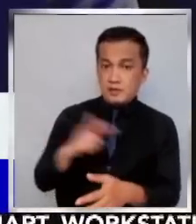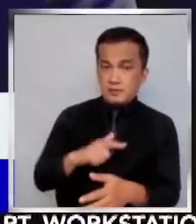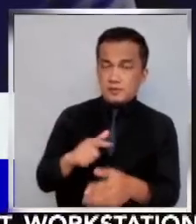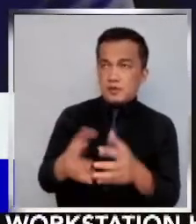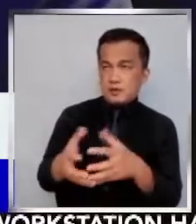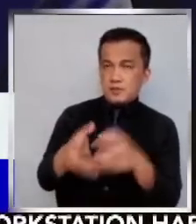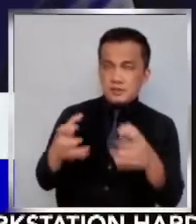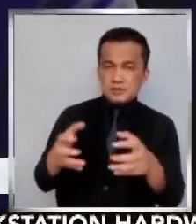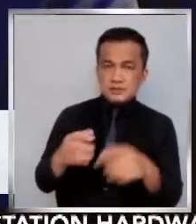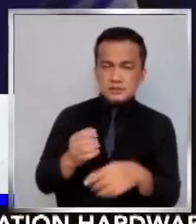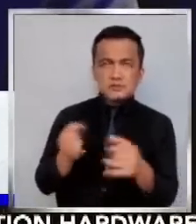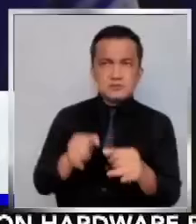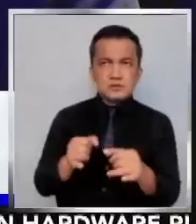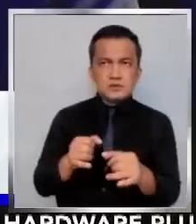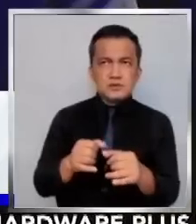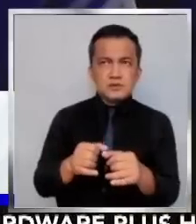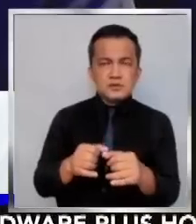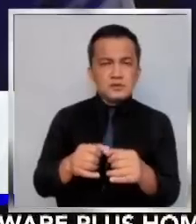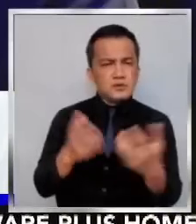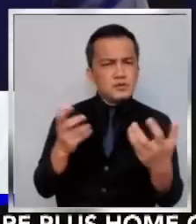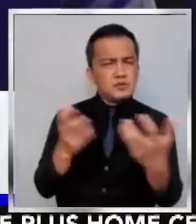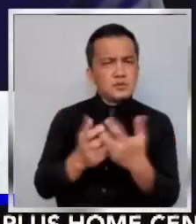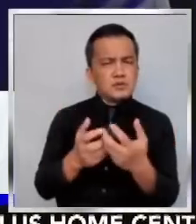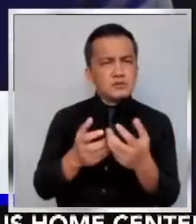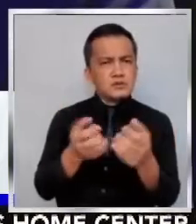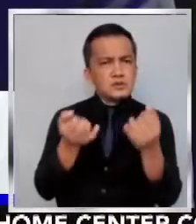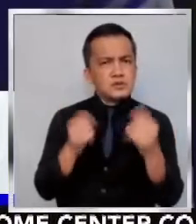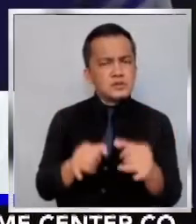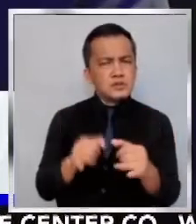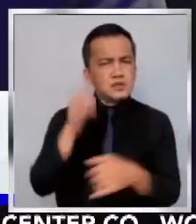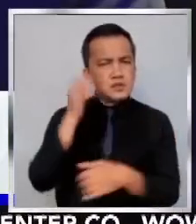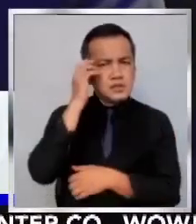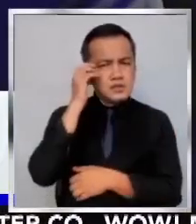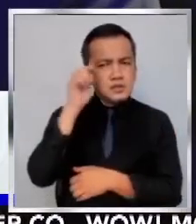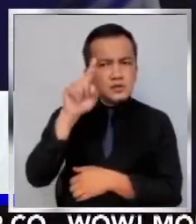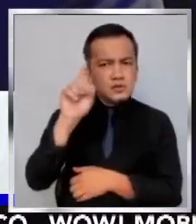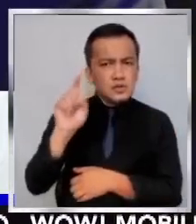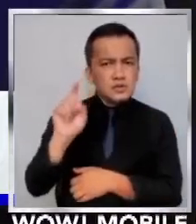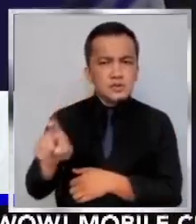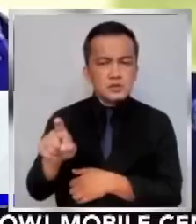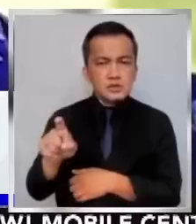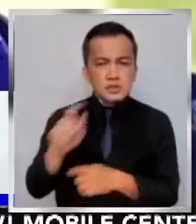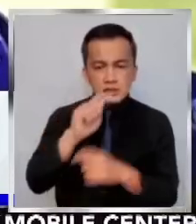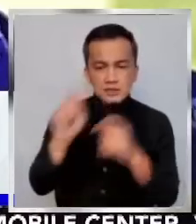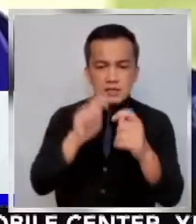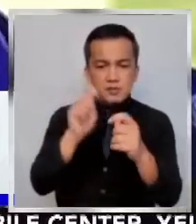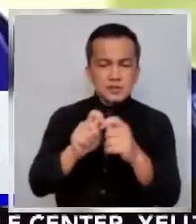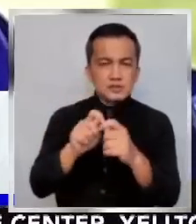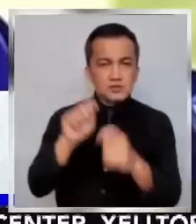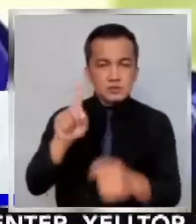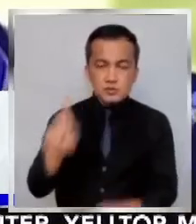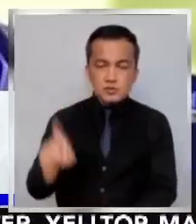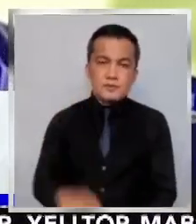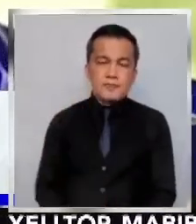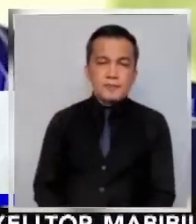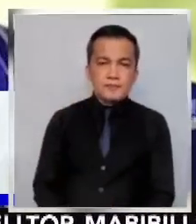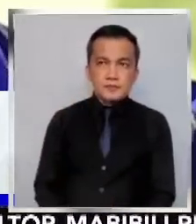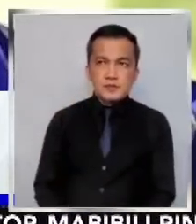unfortunate incident, but it's a questionable. The timing is questionable. Paano ka